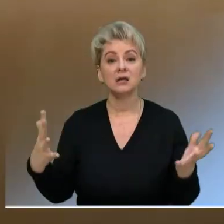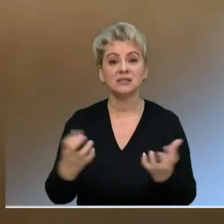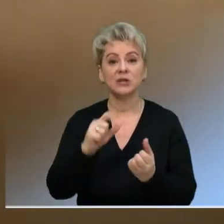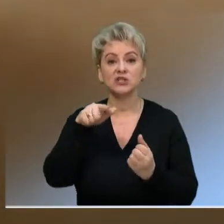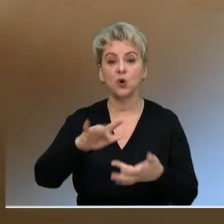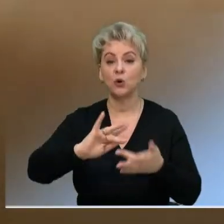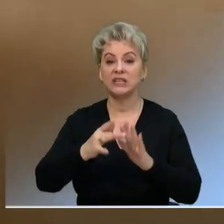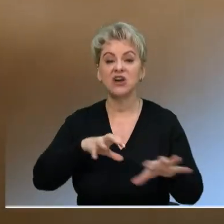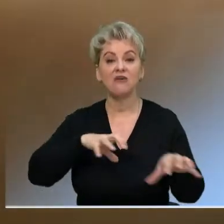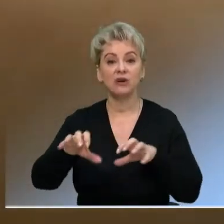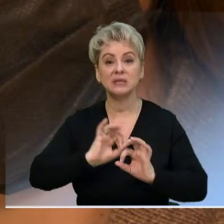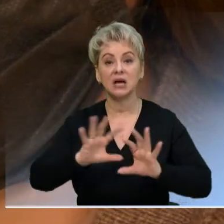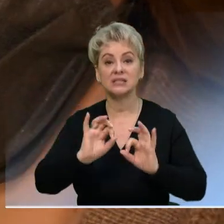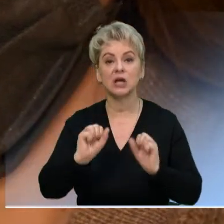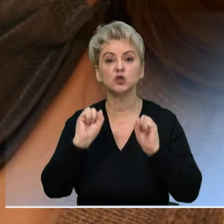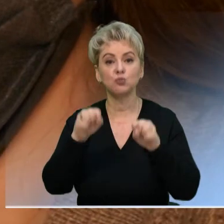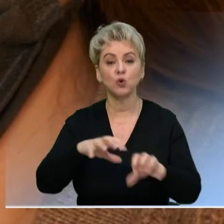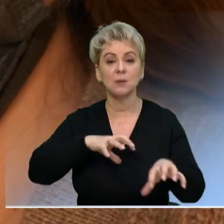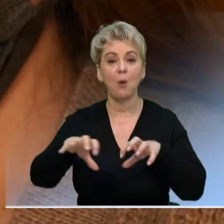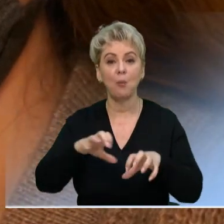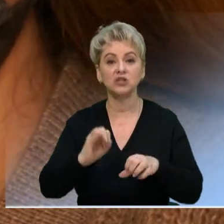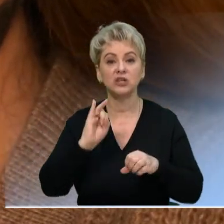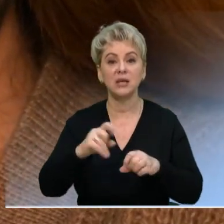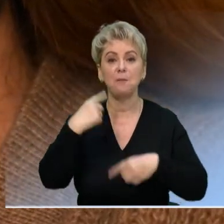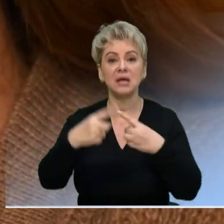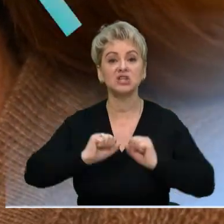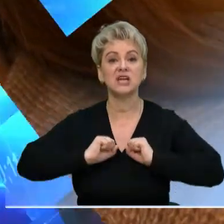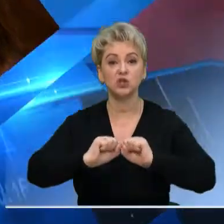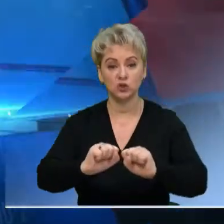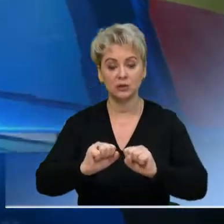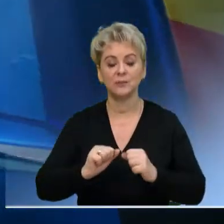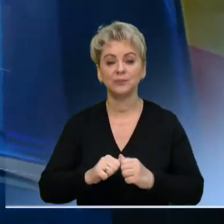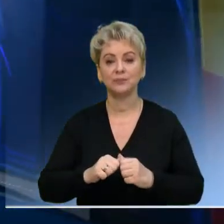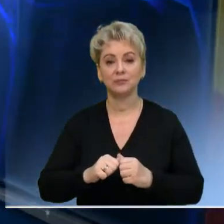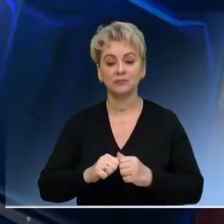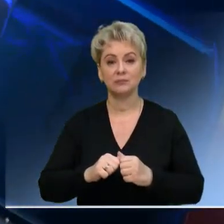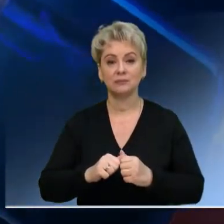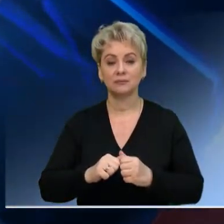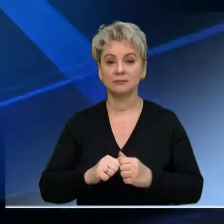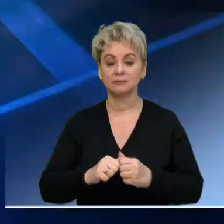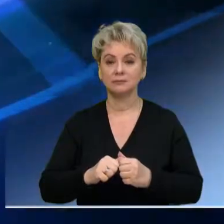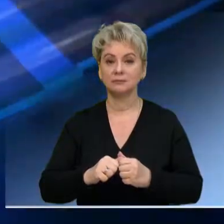от интернет-аферистов? Расскажем о способах мошенничества и методах защиты.